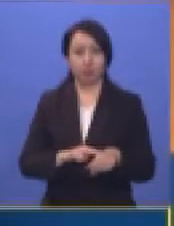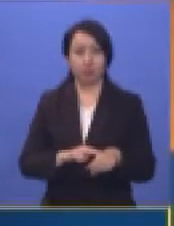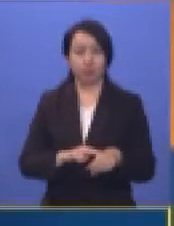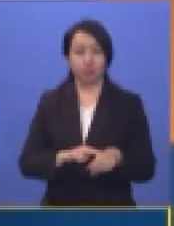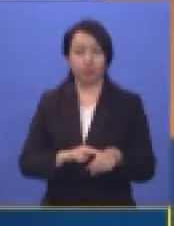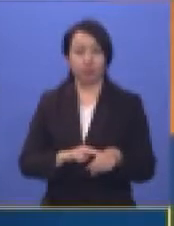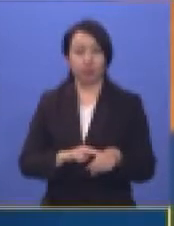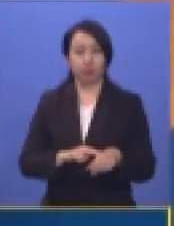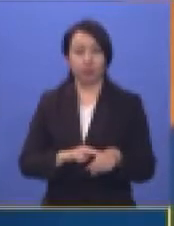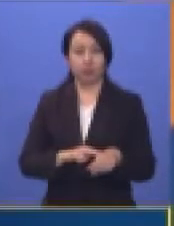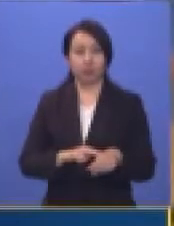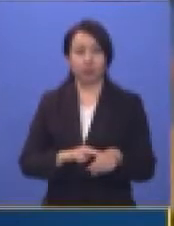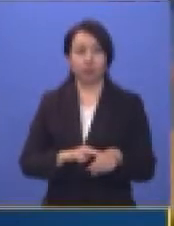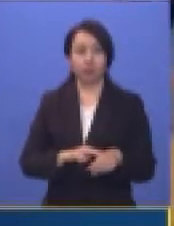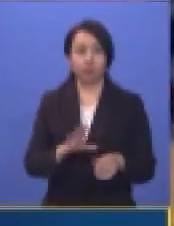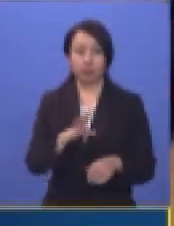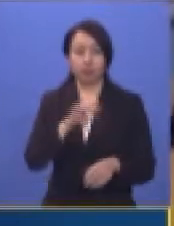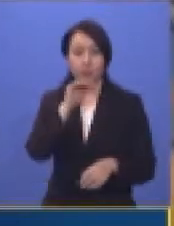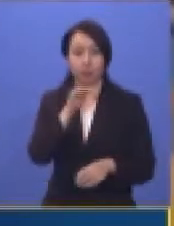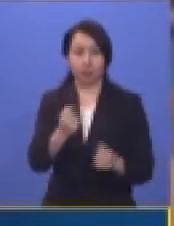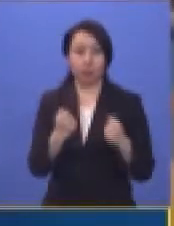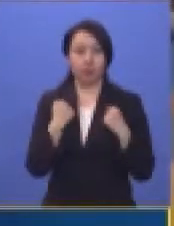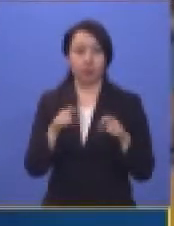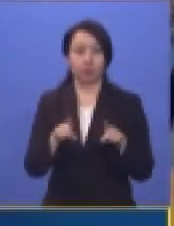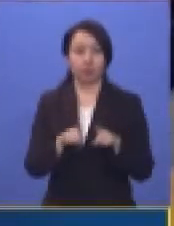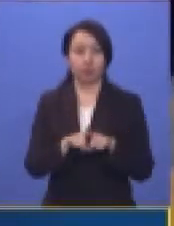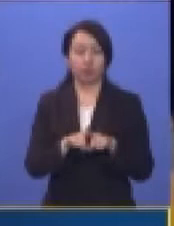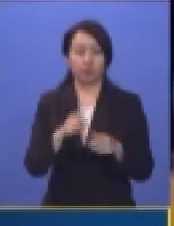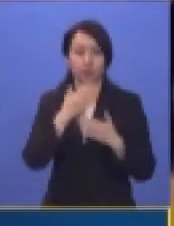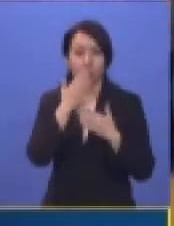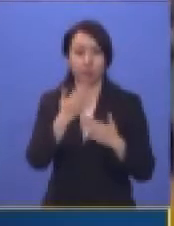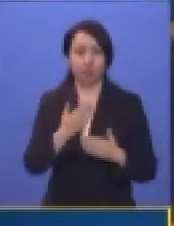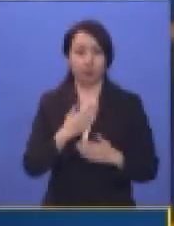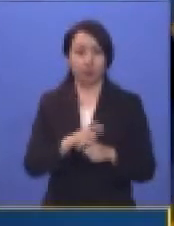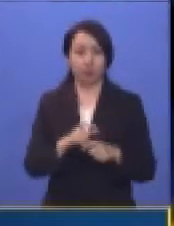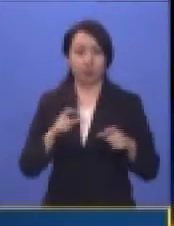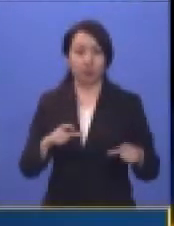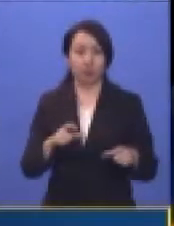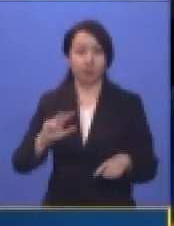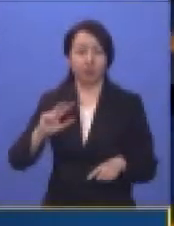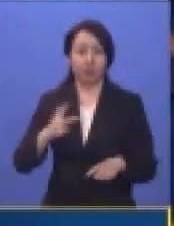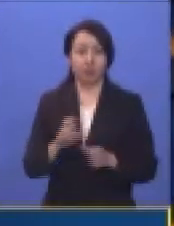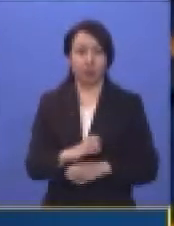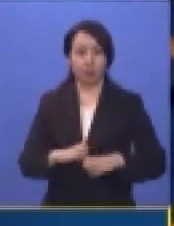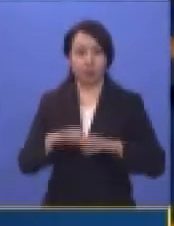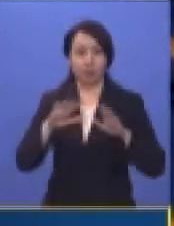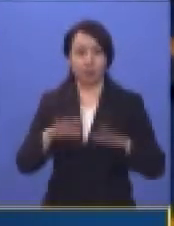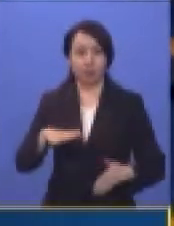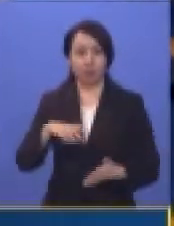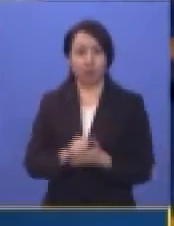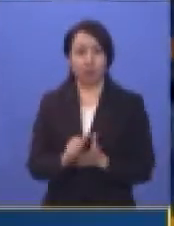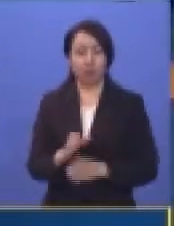полиции и департамента по чрезвычайным ситуациям выступали как профессиональные спортсмены так и любители третье командное место